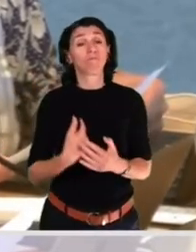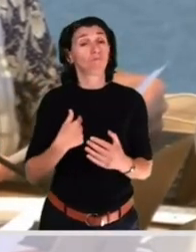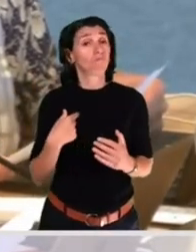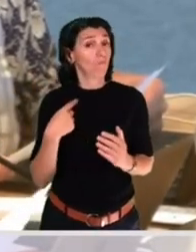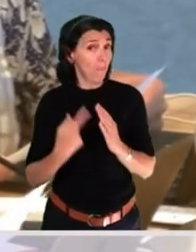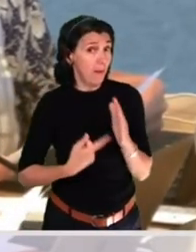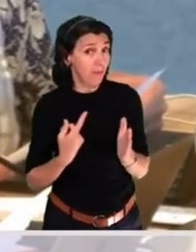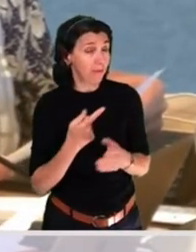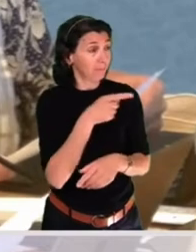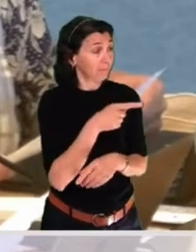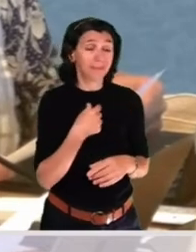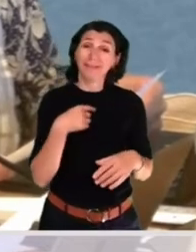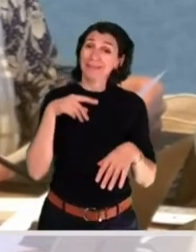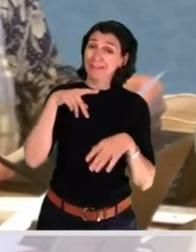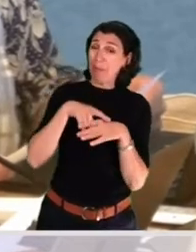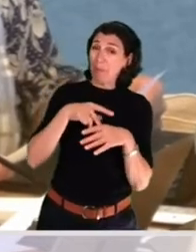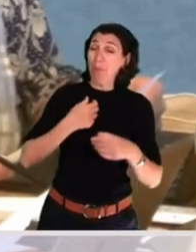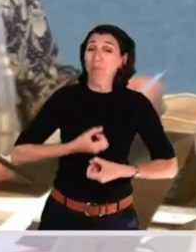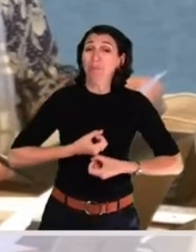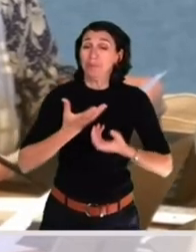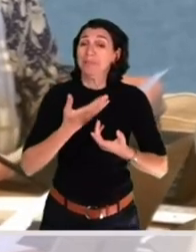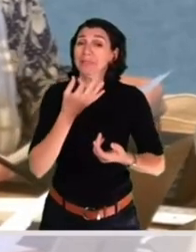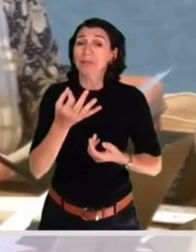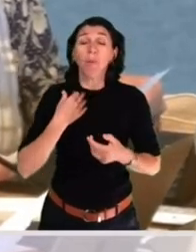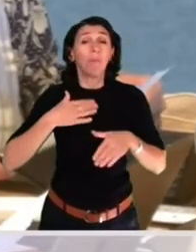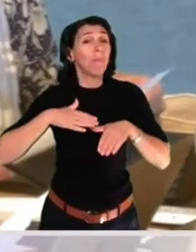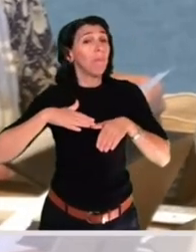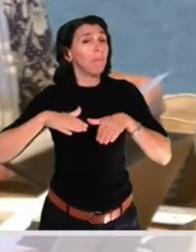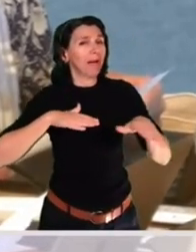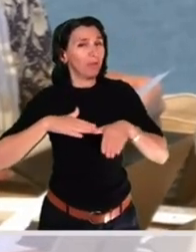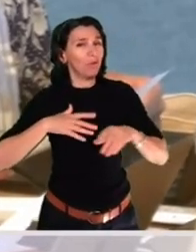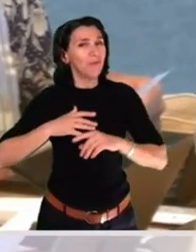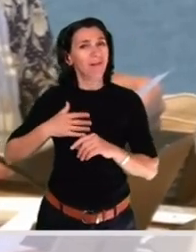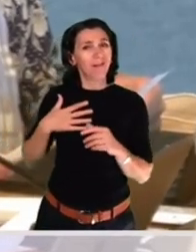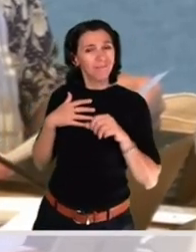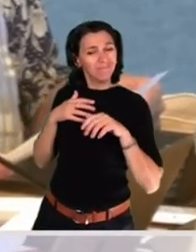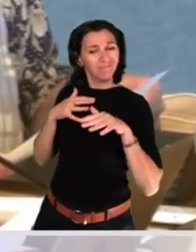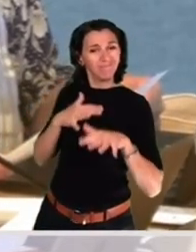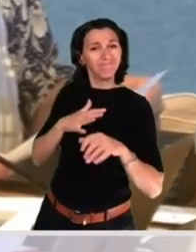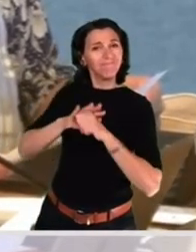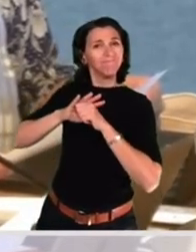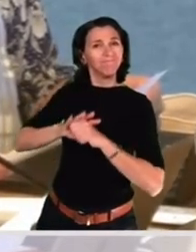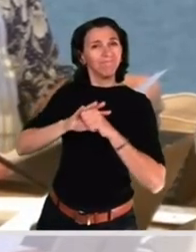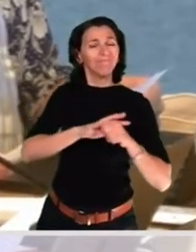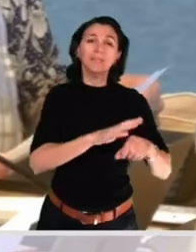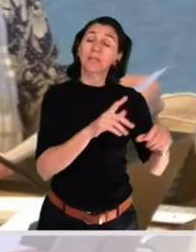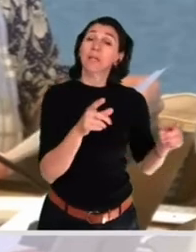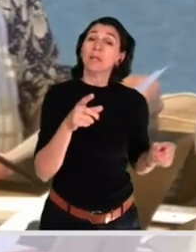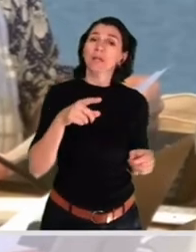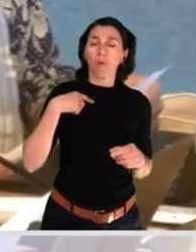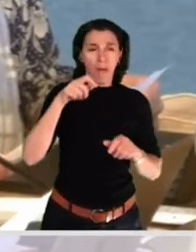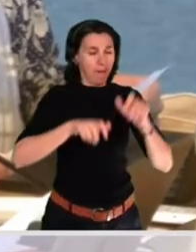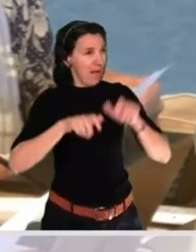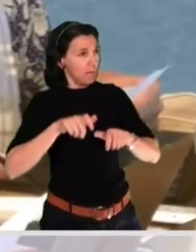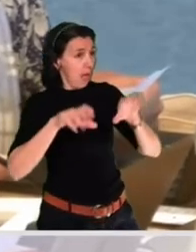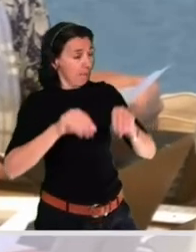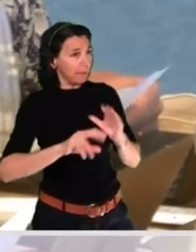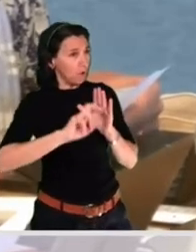méthodes d'intimidation, qu'il s'agisse à l'égard des Grenoblois mécontents qui s'expriment